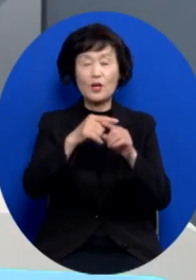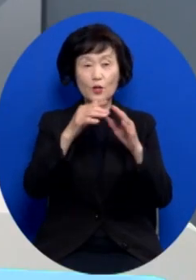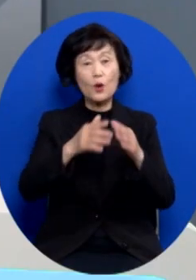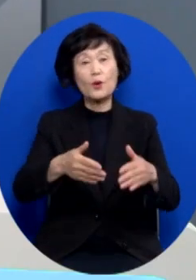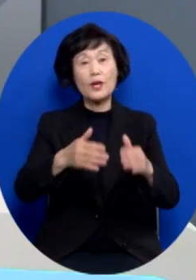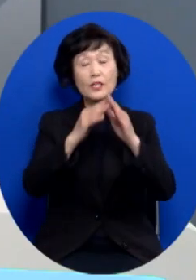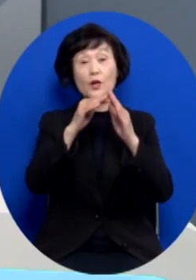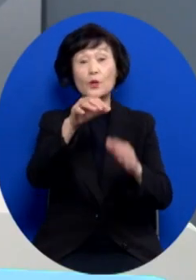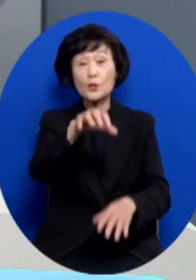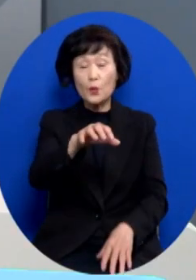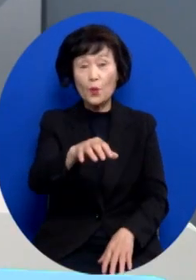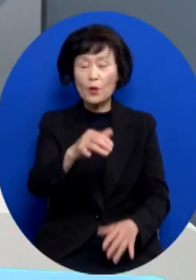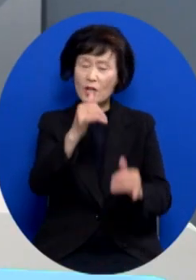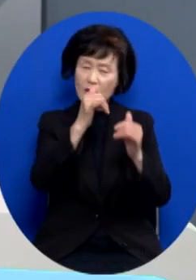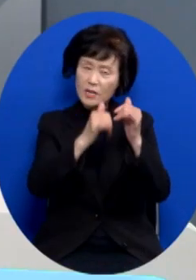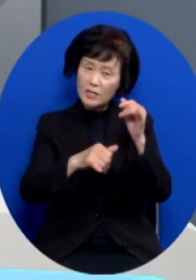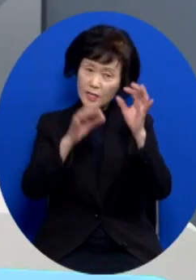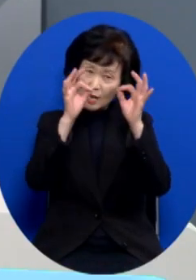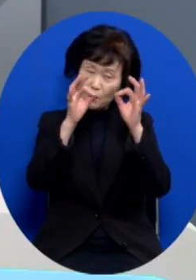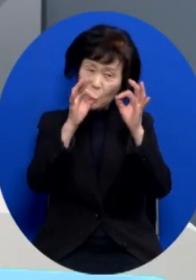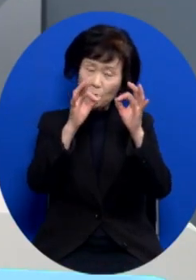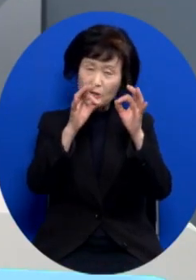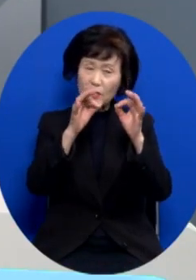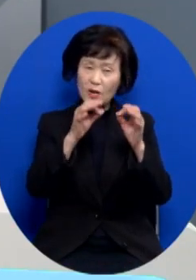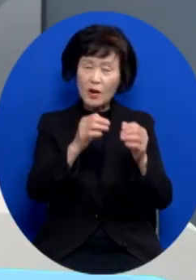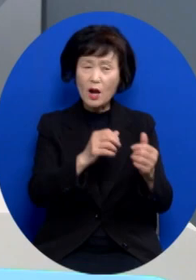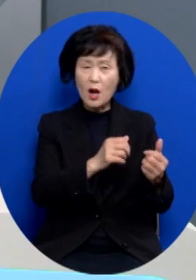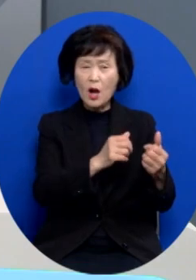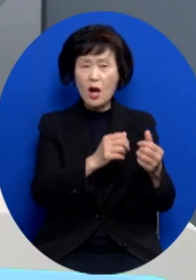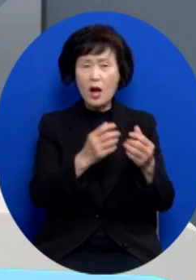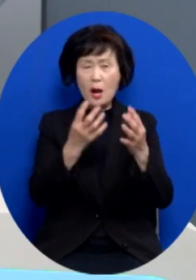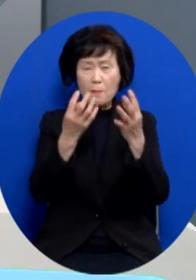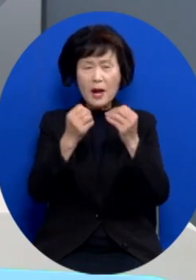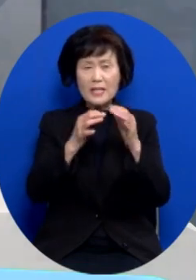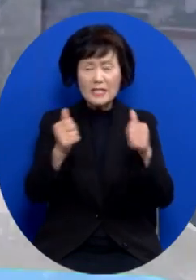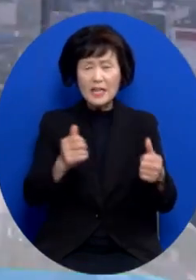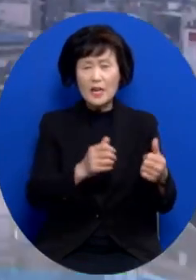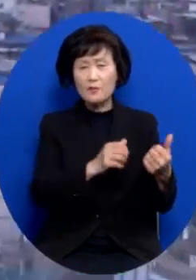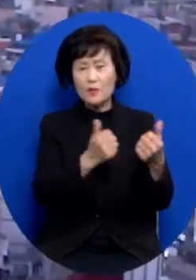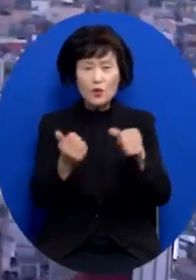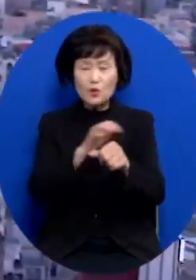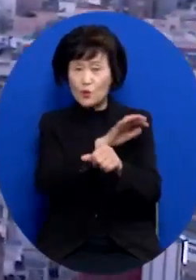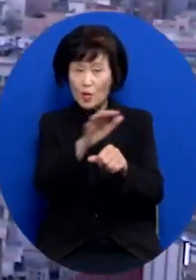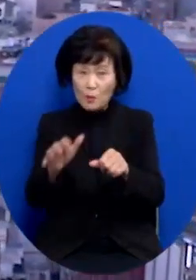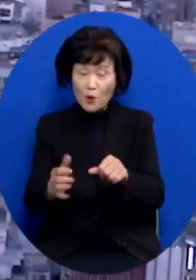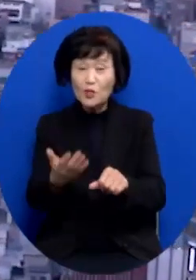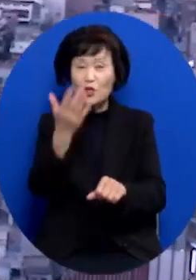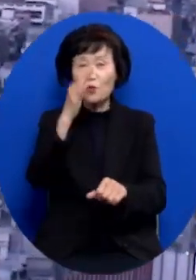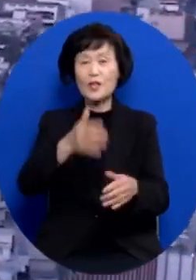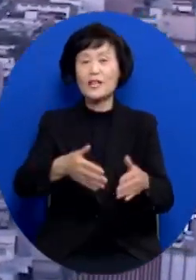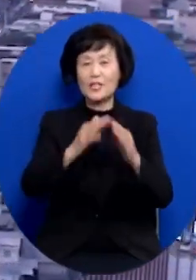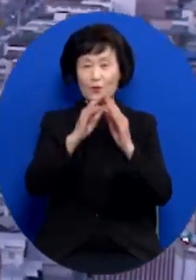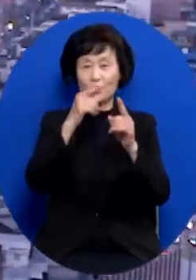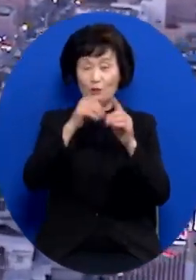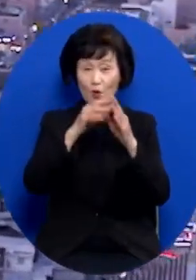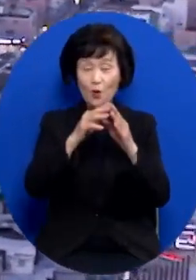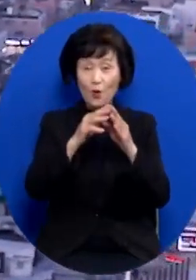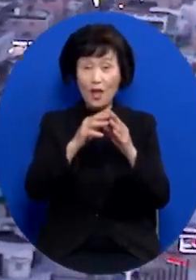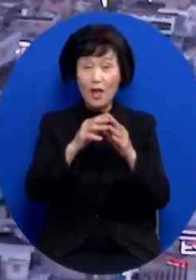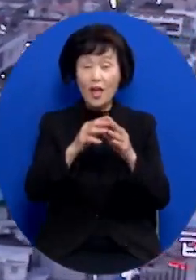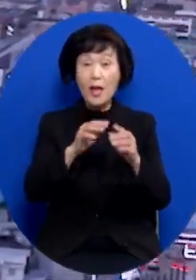땅이 교회 역사를 보니까 공동묘지 위에 세워졌더라구요 성경 말씀을 빌리자면 해골이